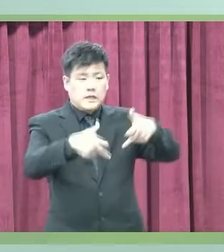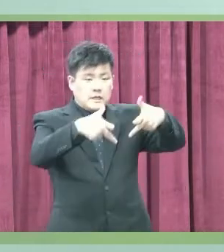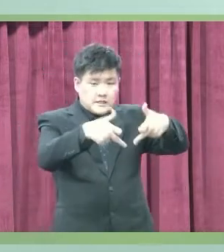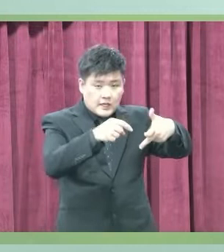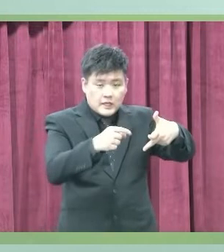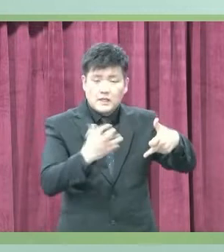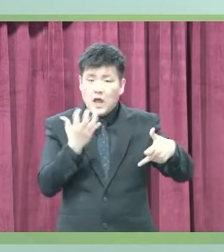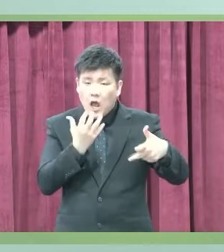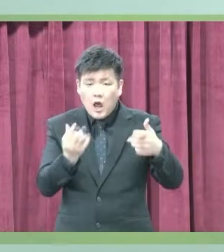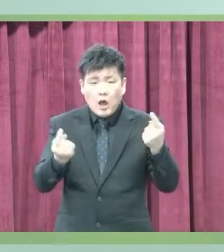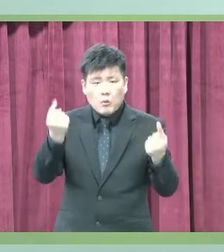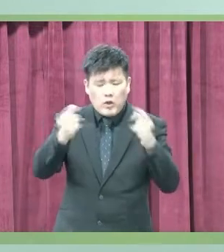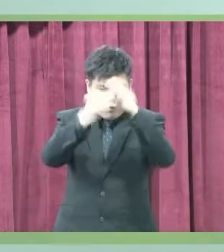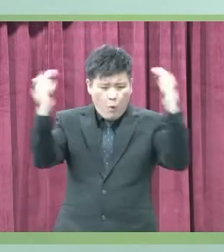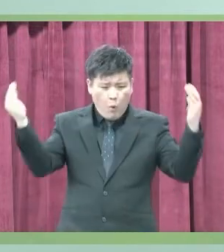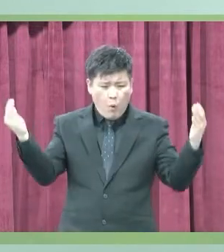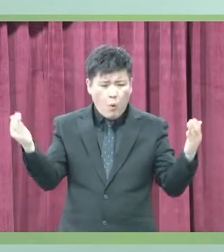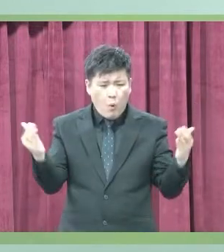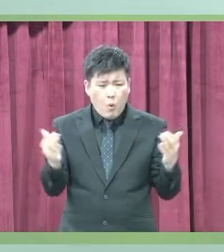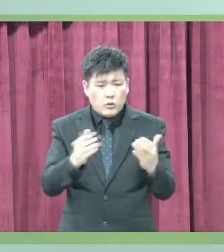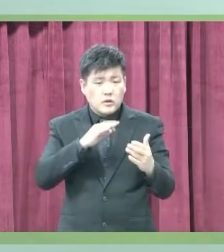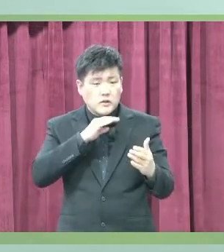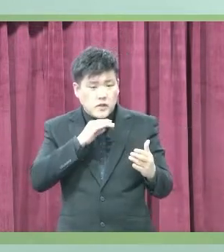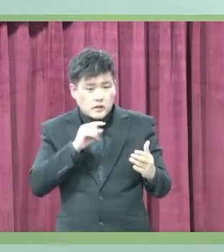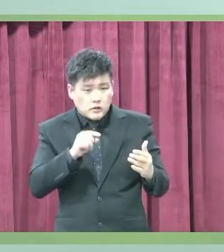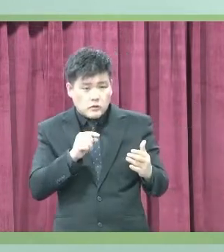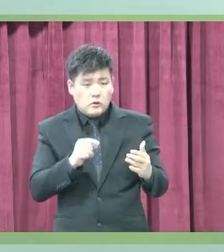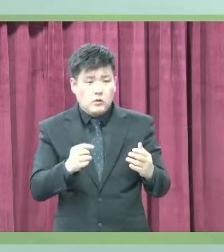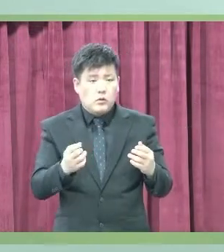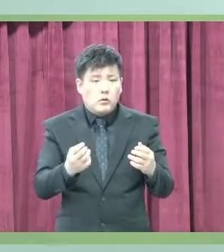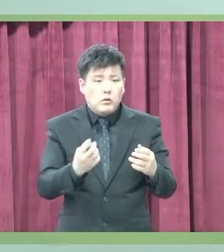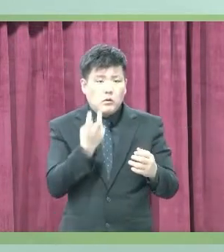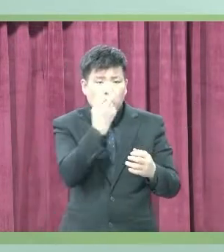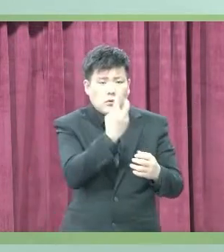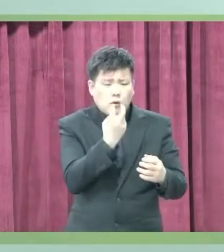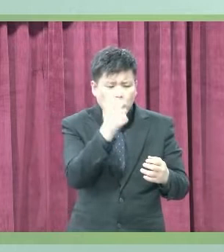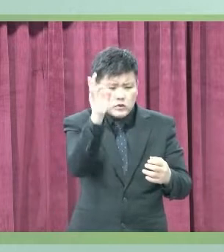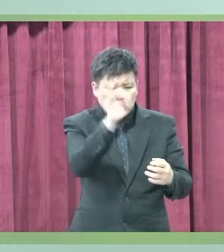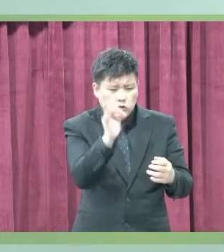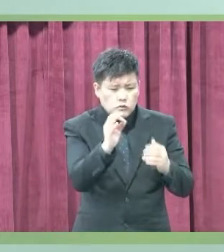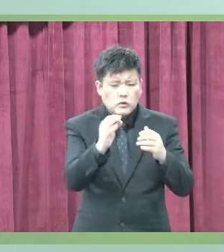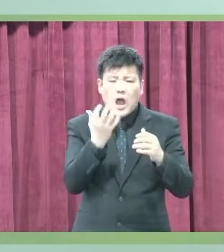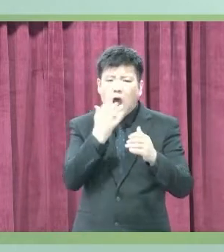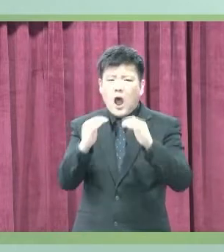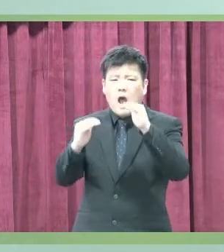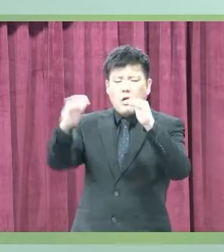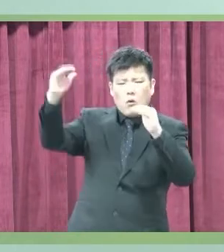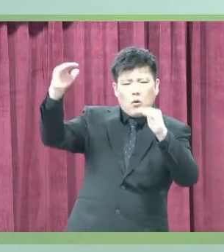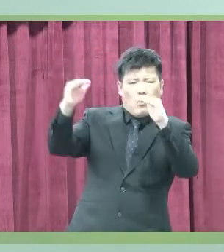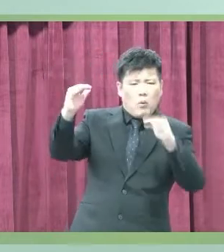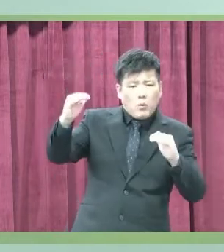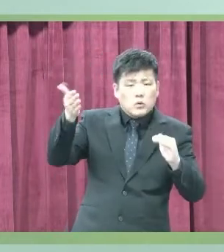비장애인보다 모든 연령대에서 더 낮은 수검률들을 보이고 있습니다. 하지만 장애인과 비장애인